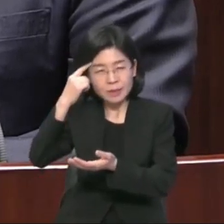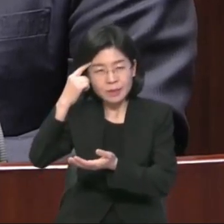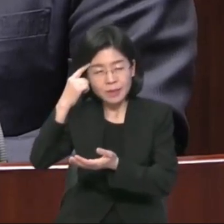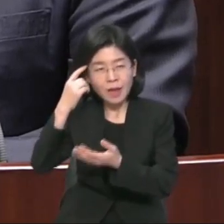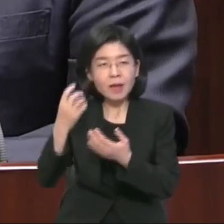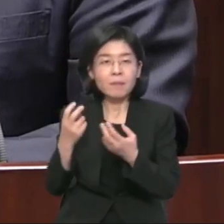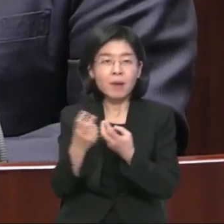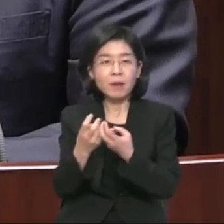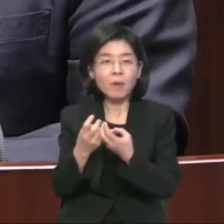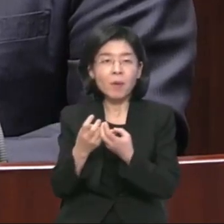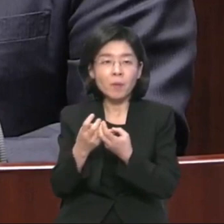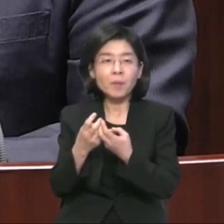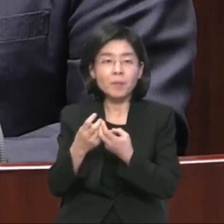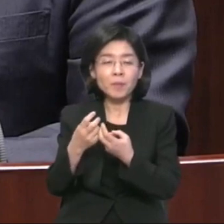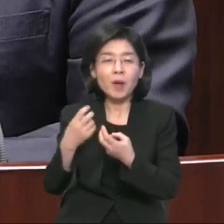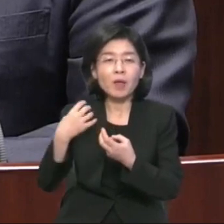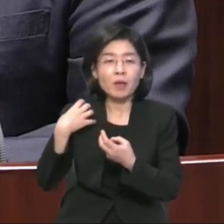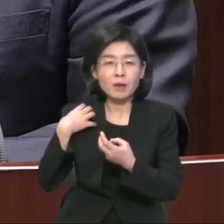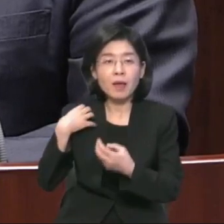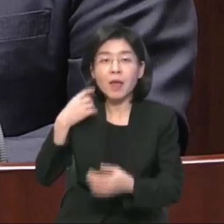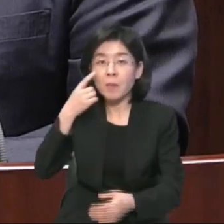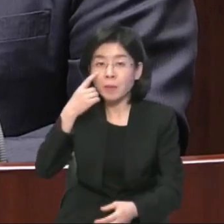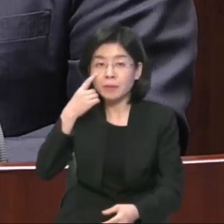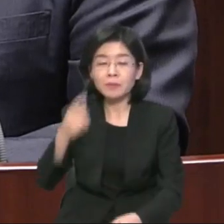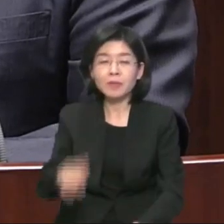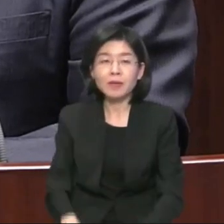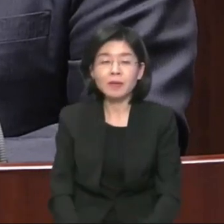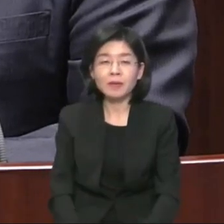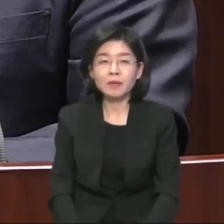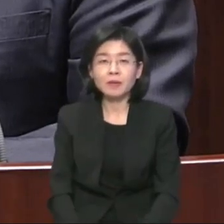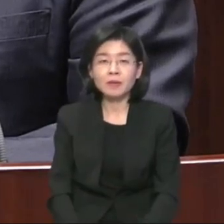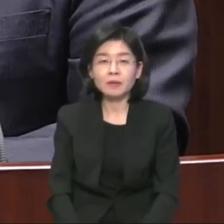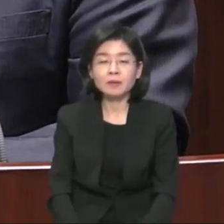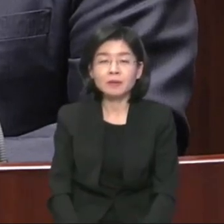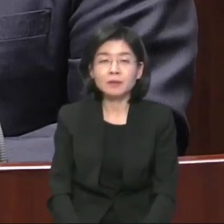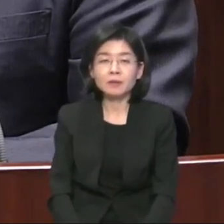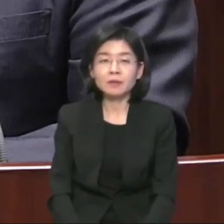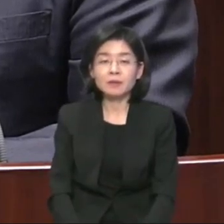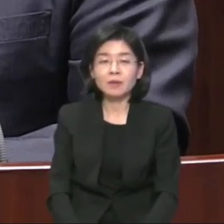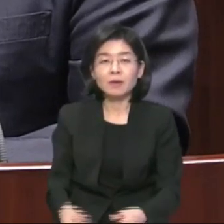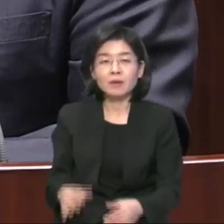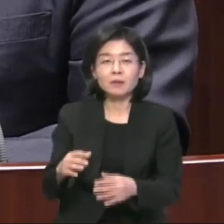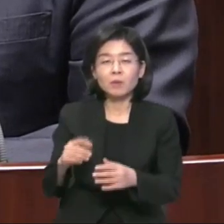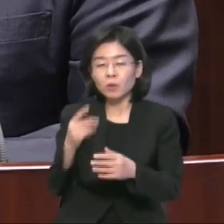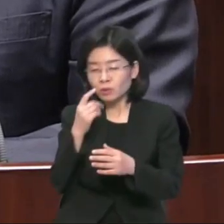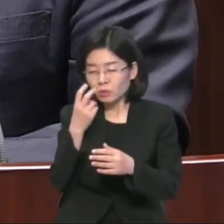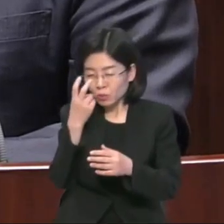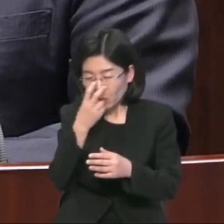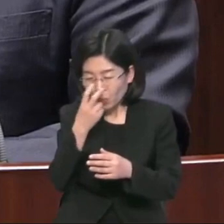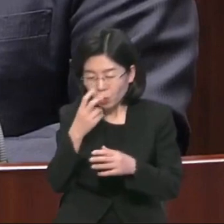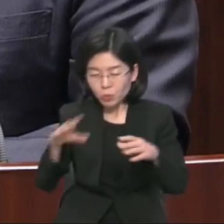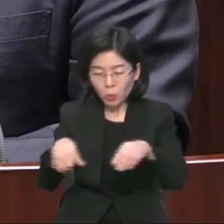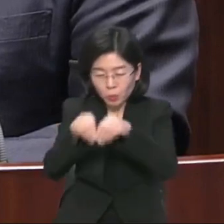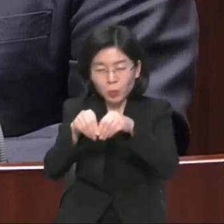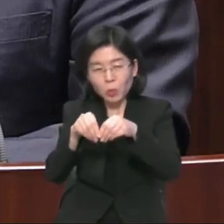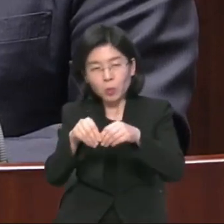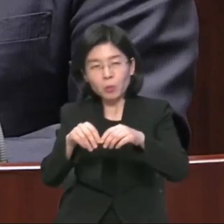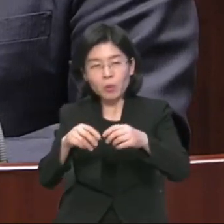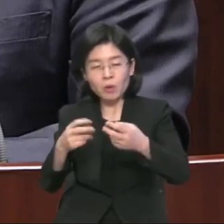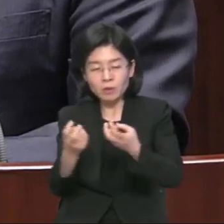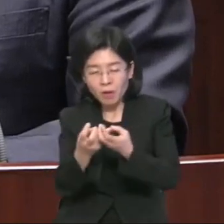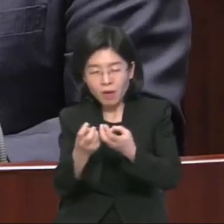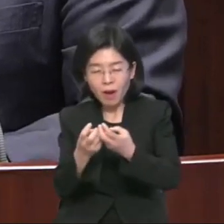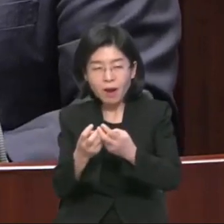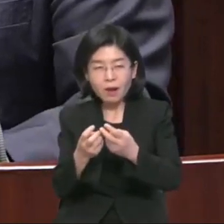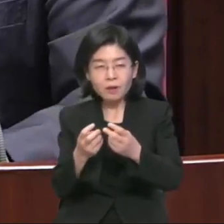자산이 운용되는 그런 부분, 여러 가지로 이제 여기서 언급드리기는 좀 제한되지만 그러한 자산들은 합동